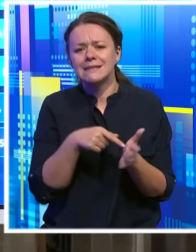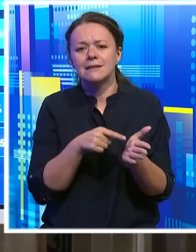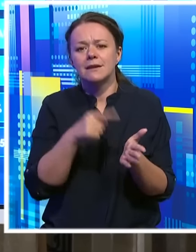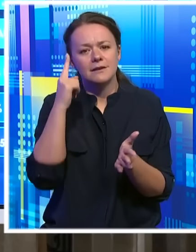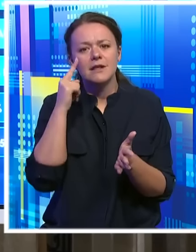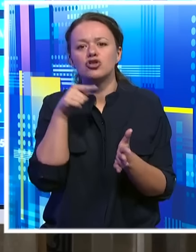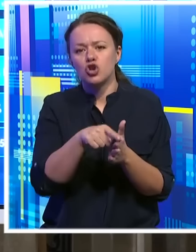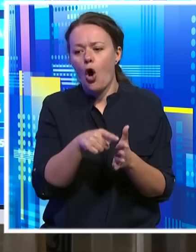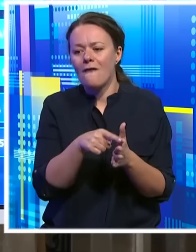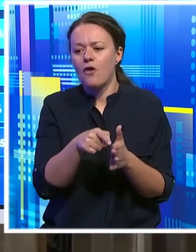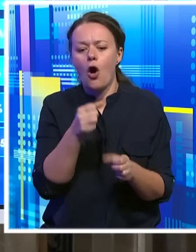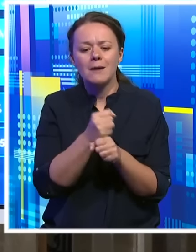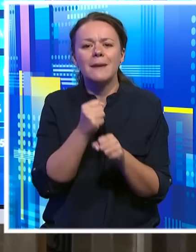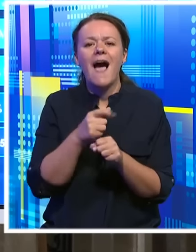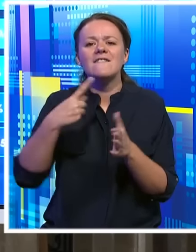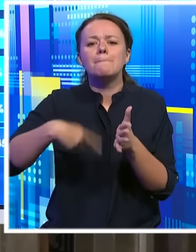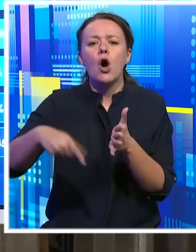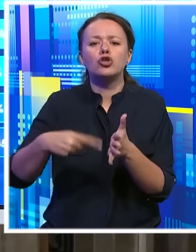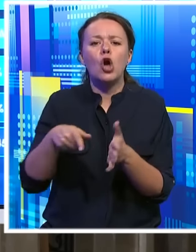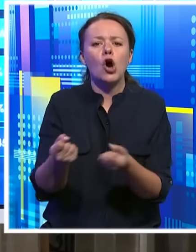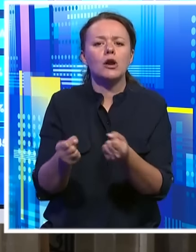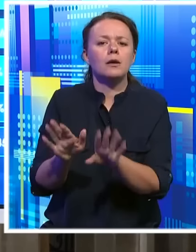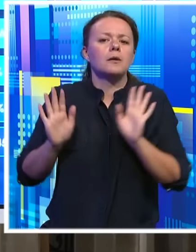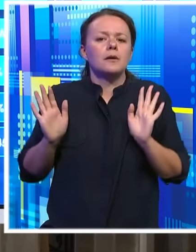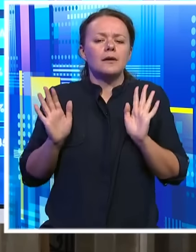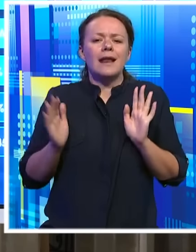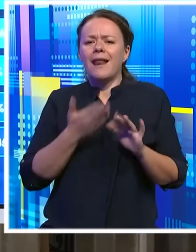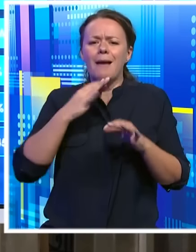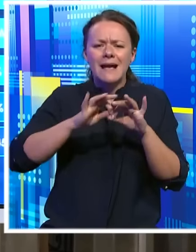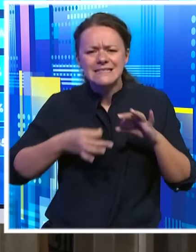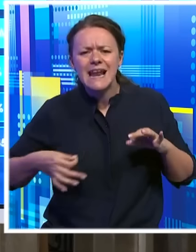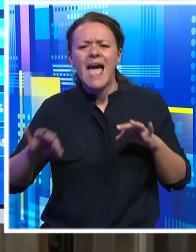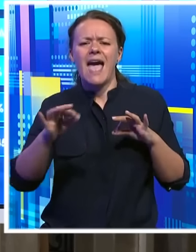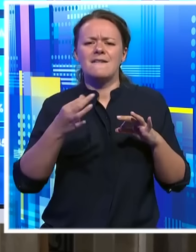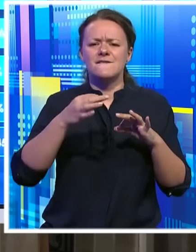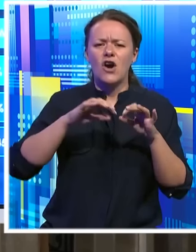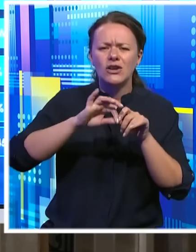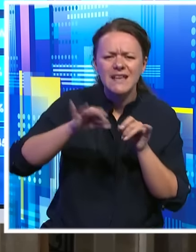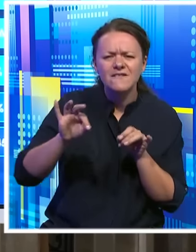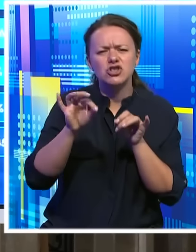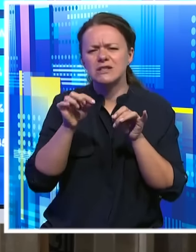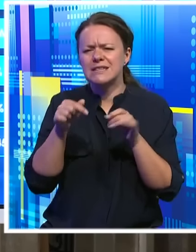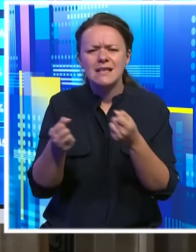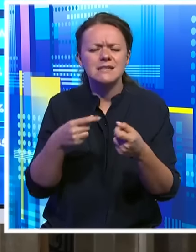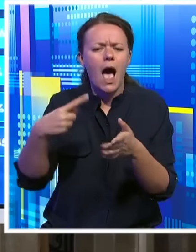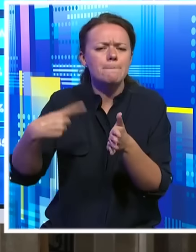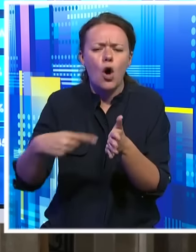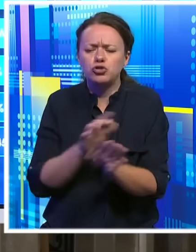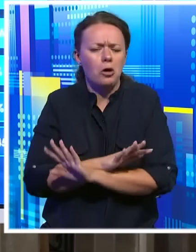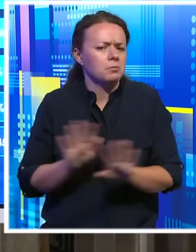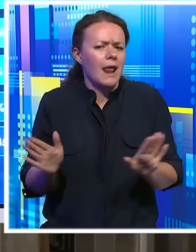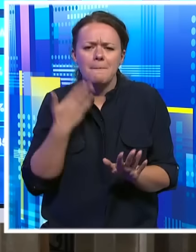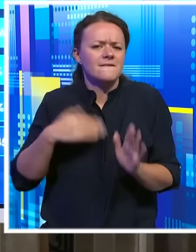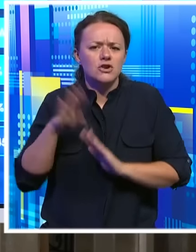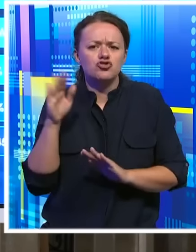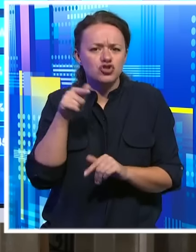sutrašnjice. Ovo se stavi u motor, to je to. Nema više onih creva, cevčica, svega drugog, dakle. I to je